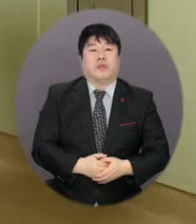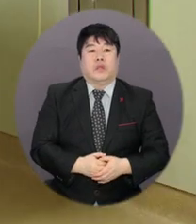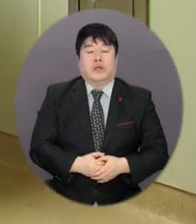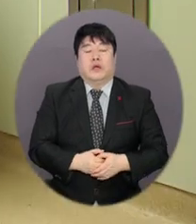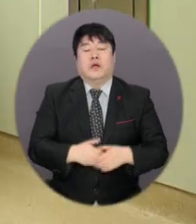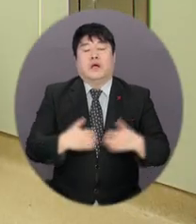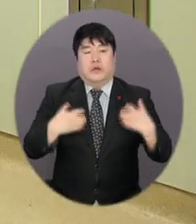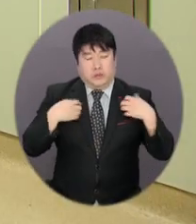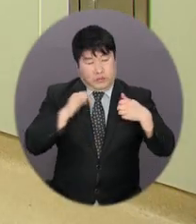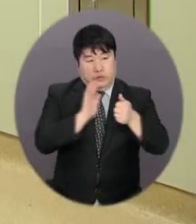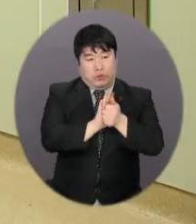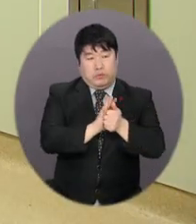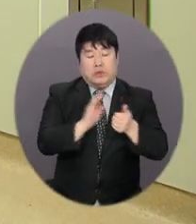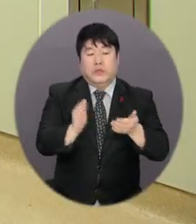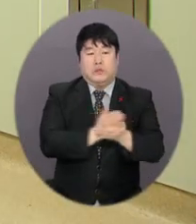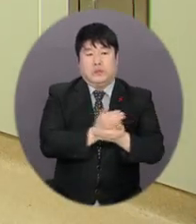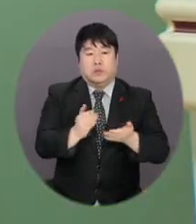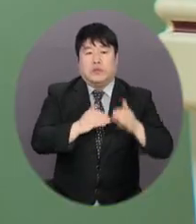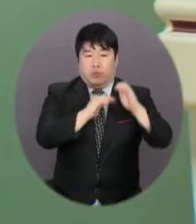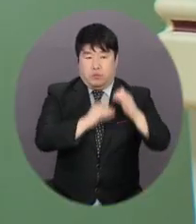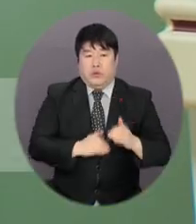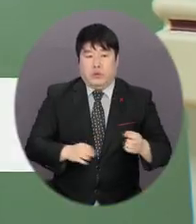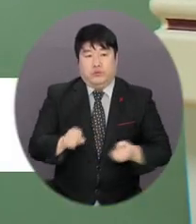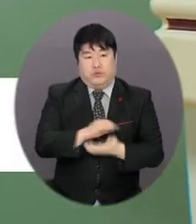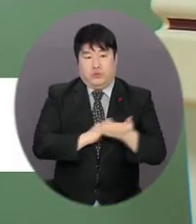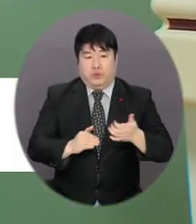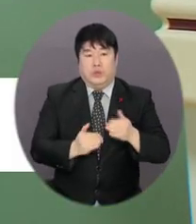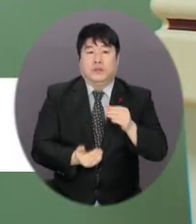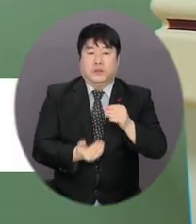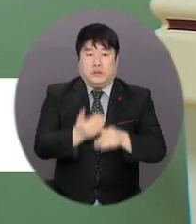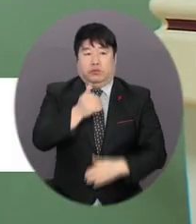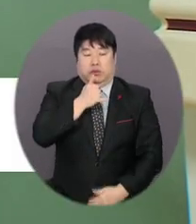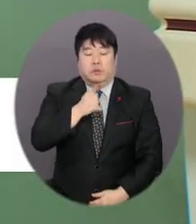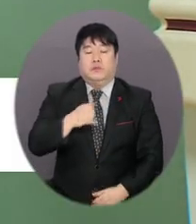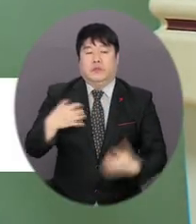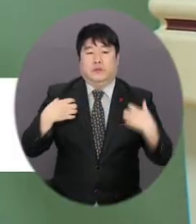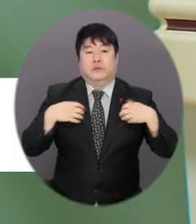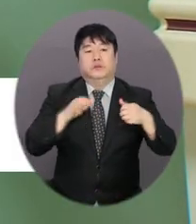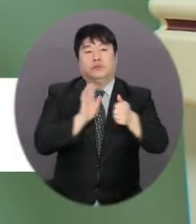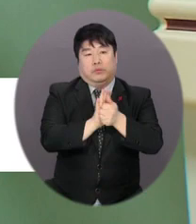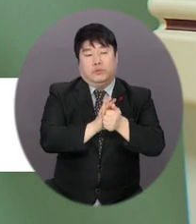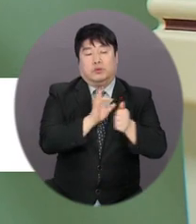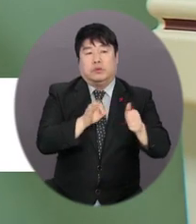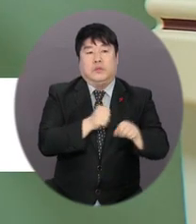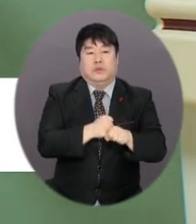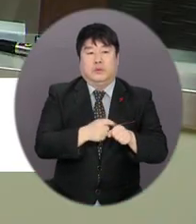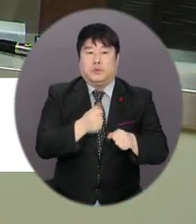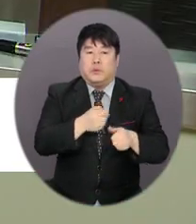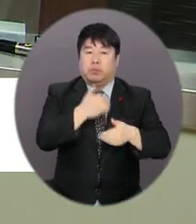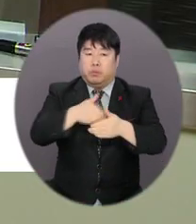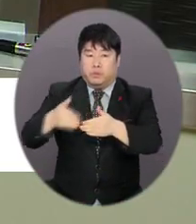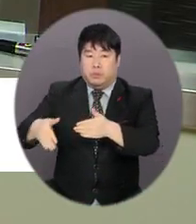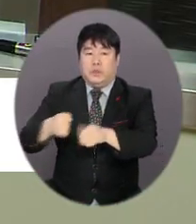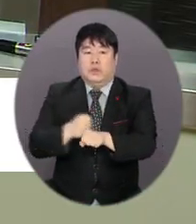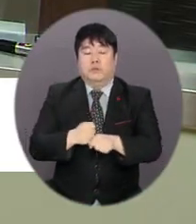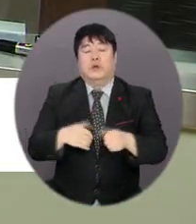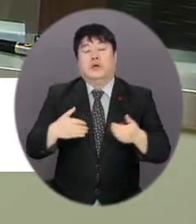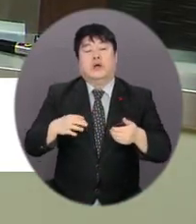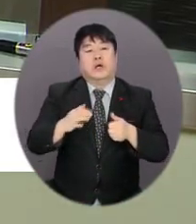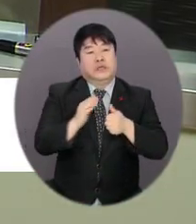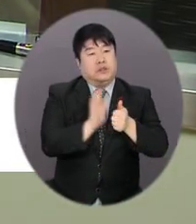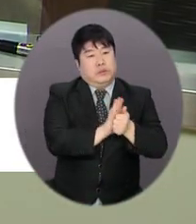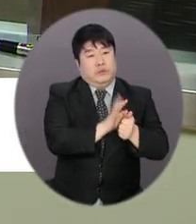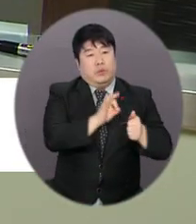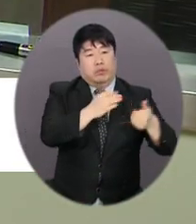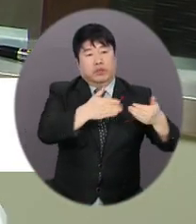정부 지원금을 나누는 과정도 논란의 소지가 불거졌습니다. 정부 지원금 일부를 각출 방식으로 모아 지원금을 받지 못한